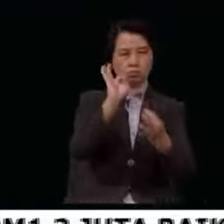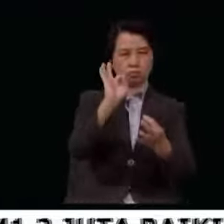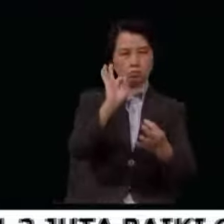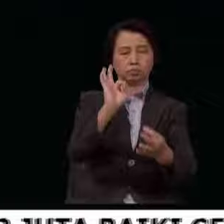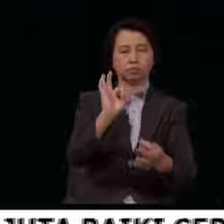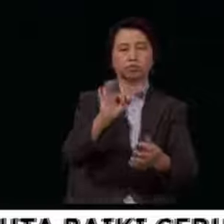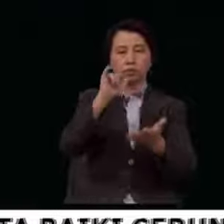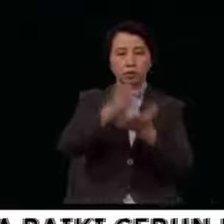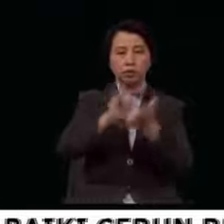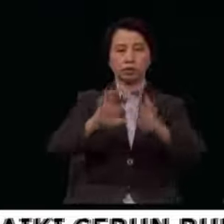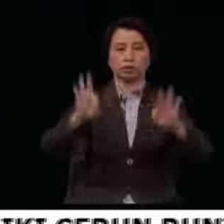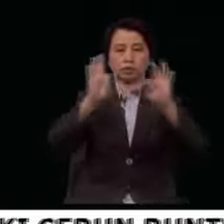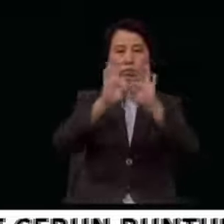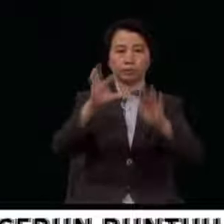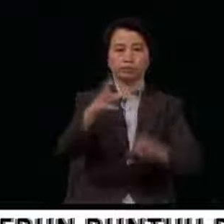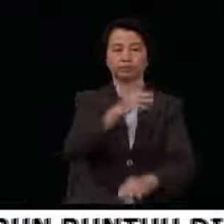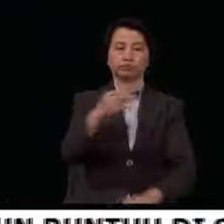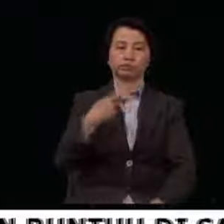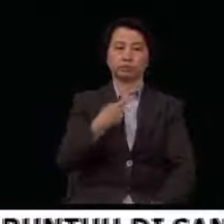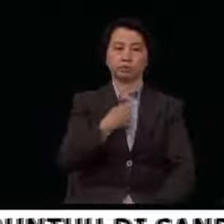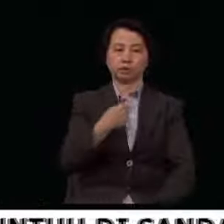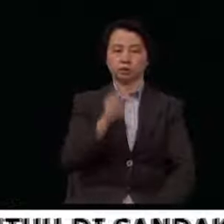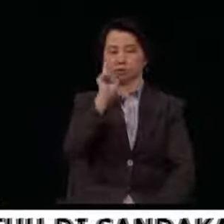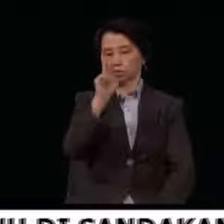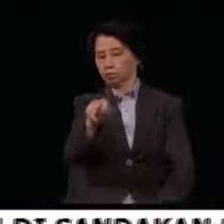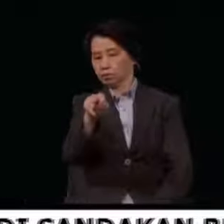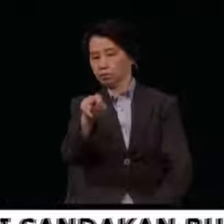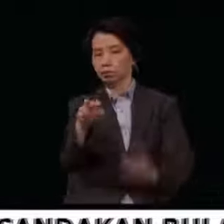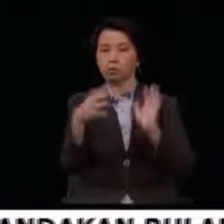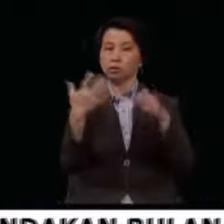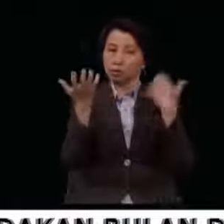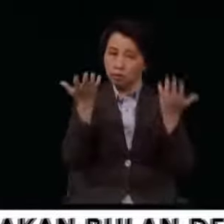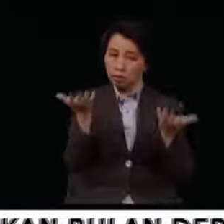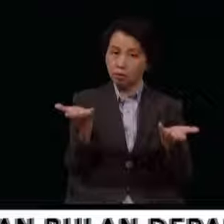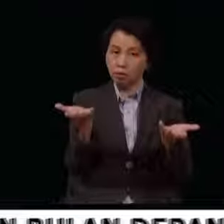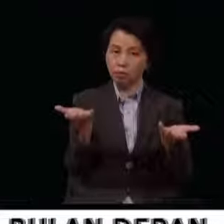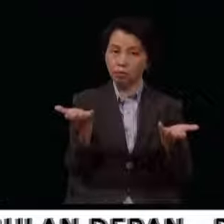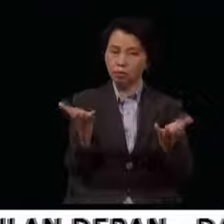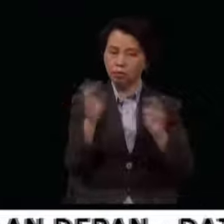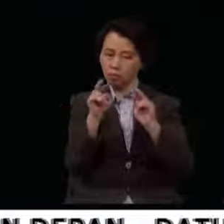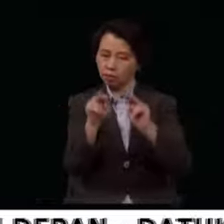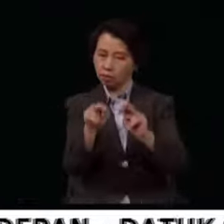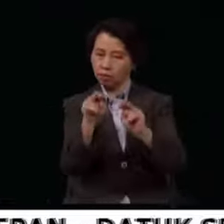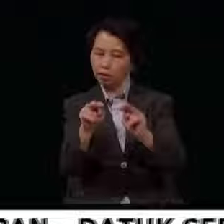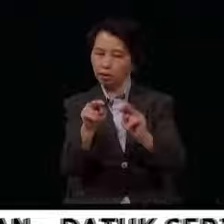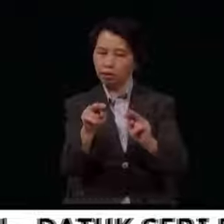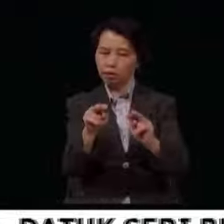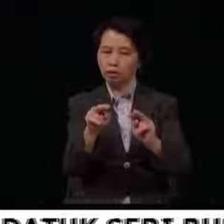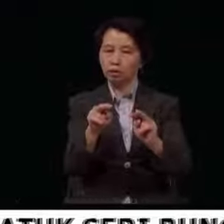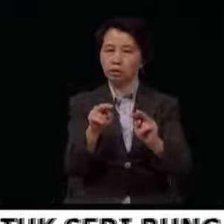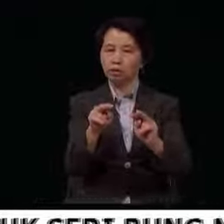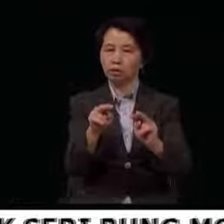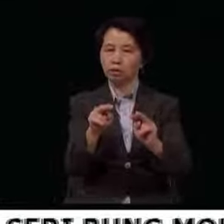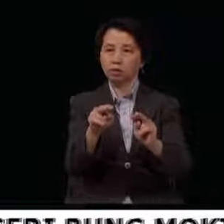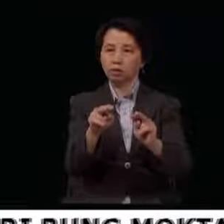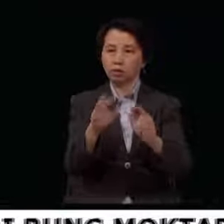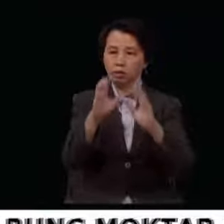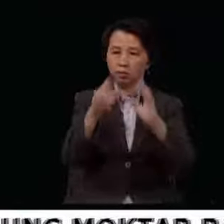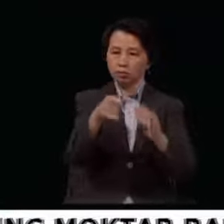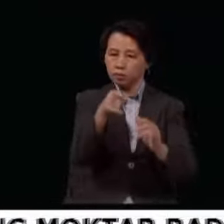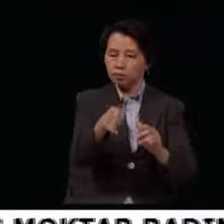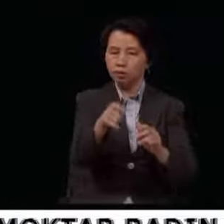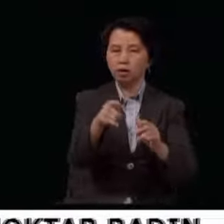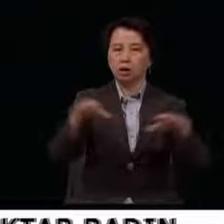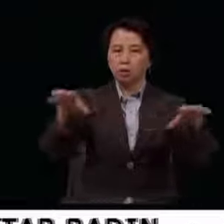menjaga pegunungan juga Ah metode untuk Fatoni penting sebesar minum sebenarnya